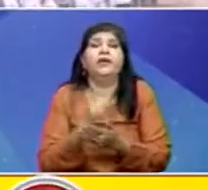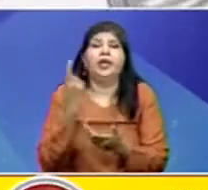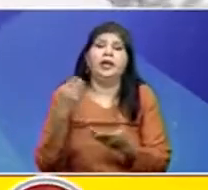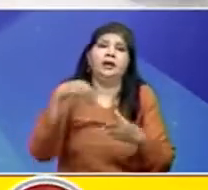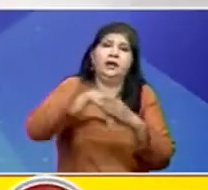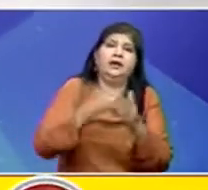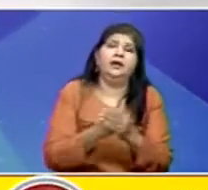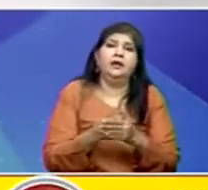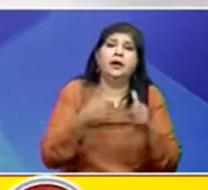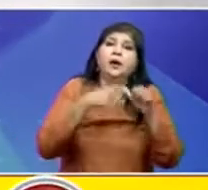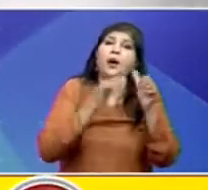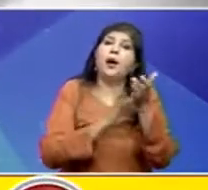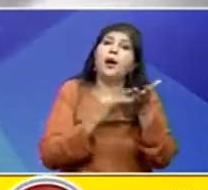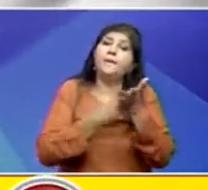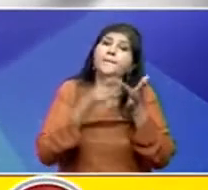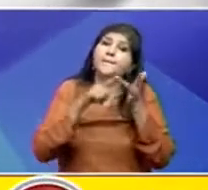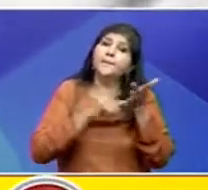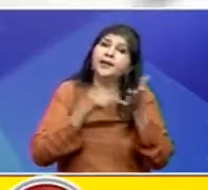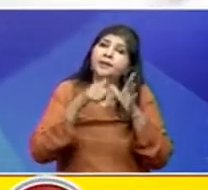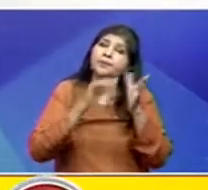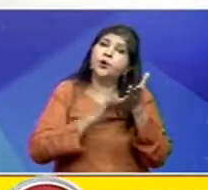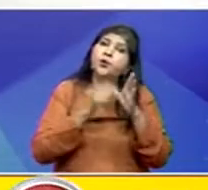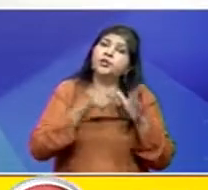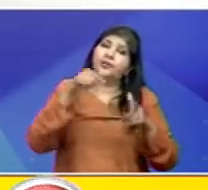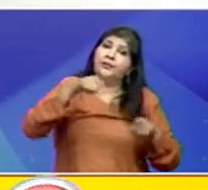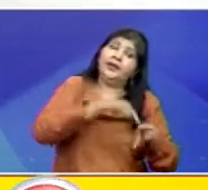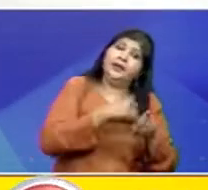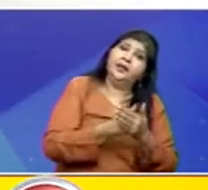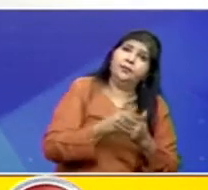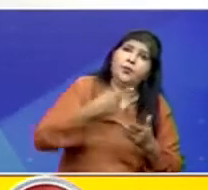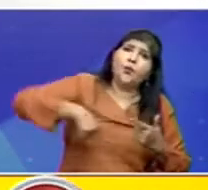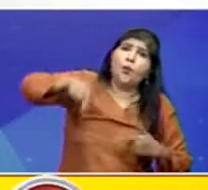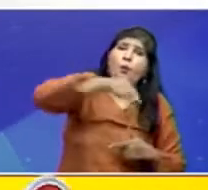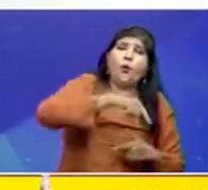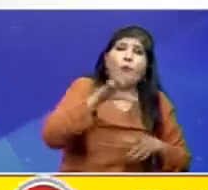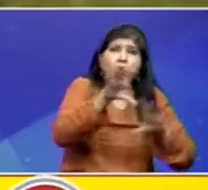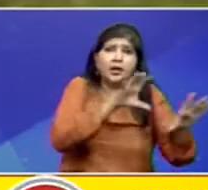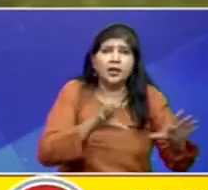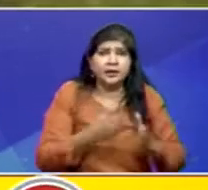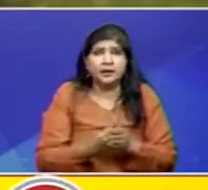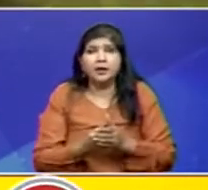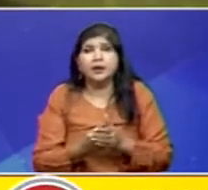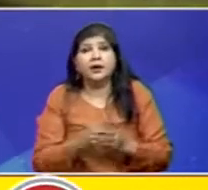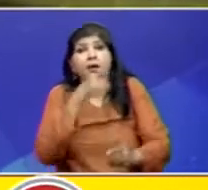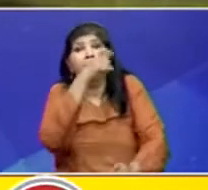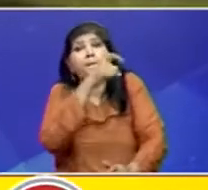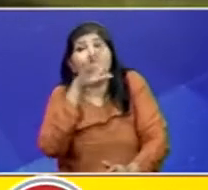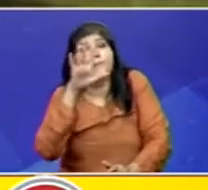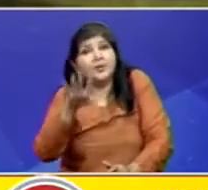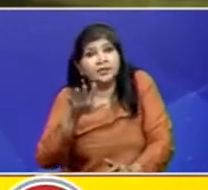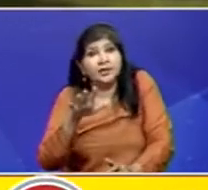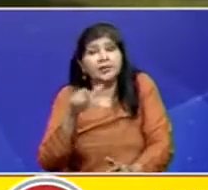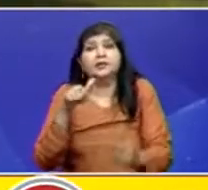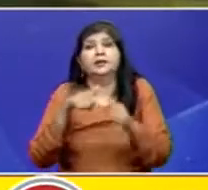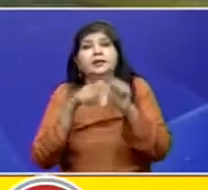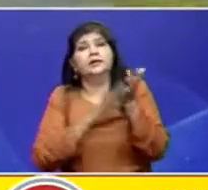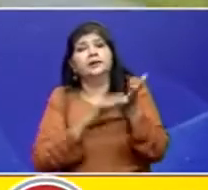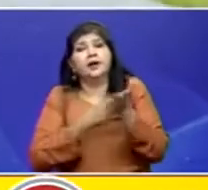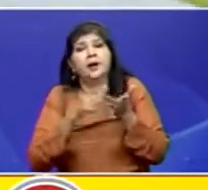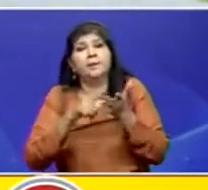अम्रित महुत्सव के दोरान देश के हर जीले में 75 अम्रित सरोवर बनाए जाएंगे